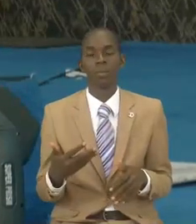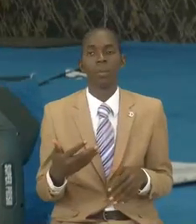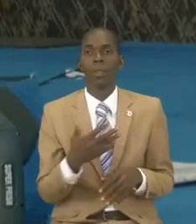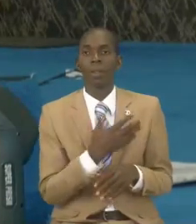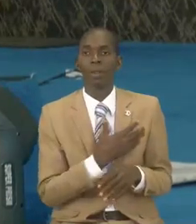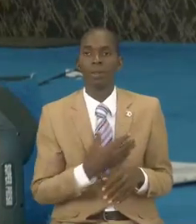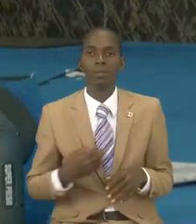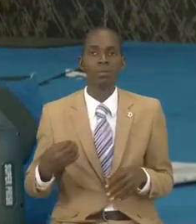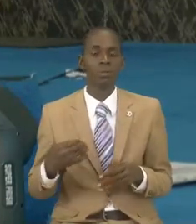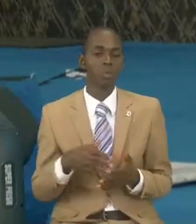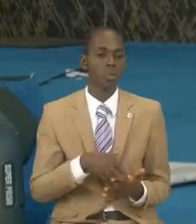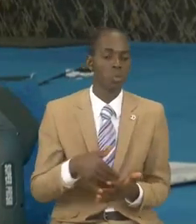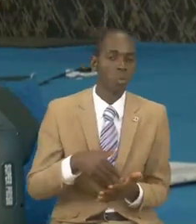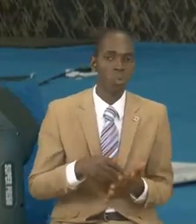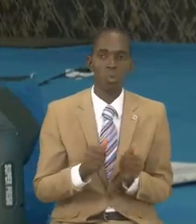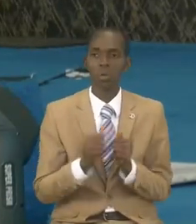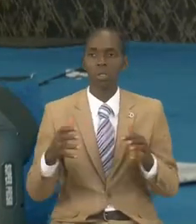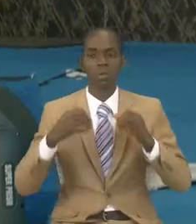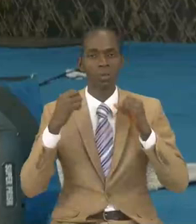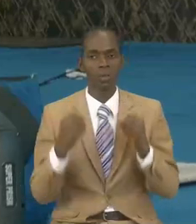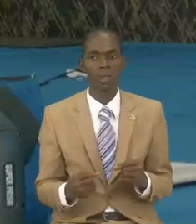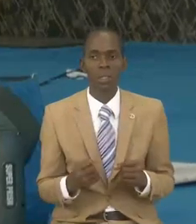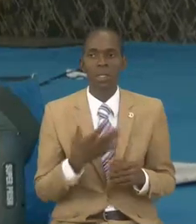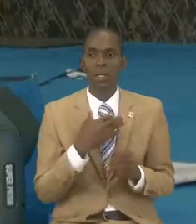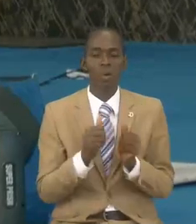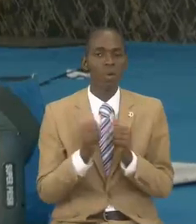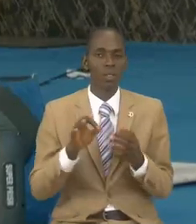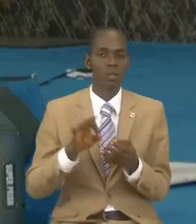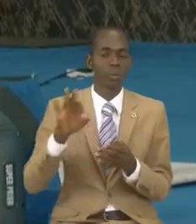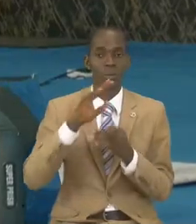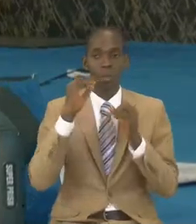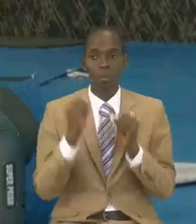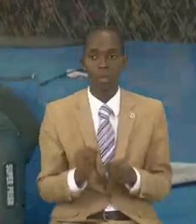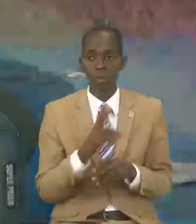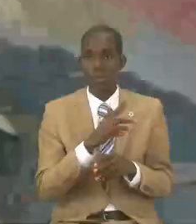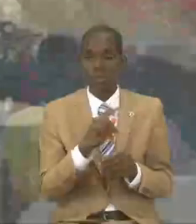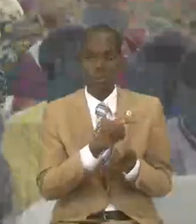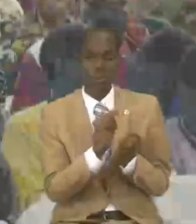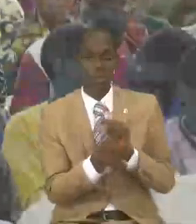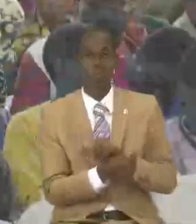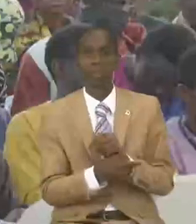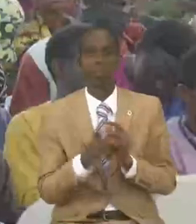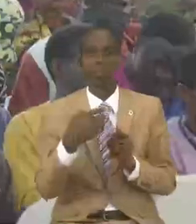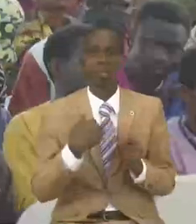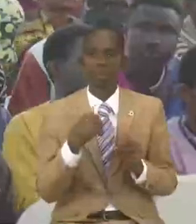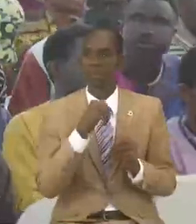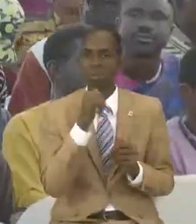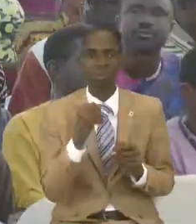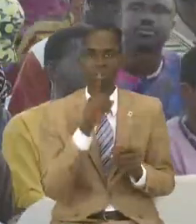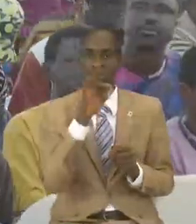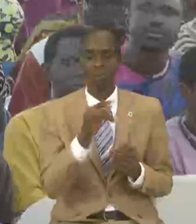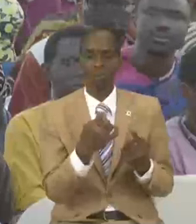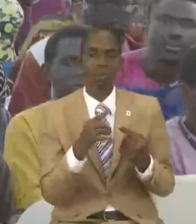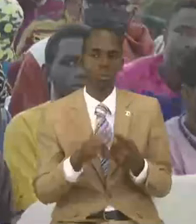molle, faible, sans la force et sans la puissance spirituelle, pas de transformation, tu n'as pas